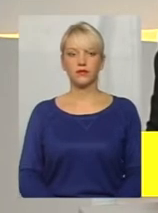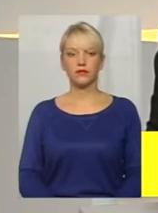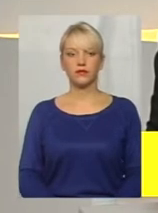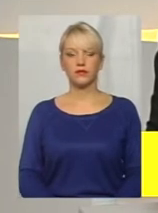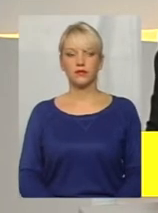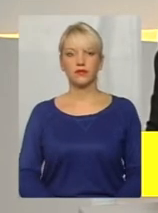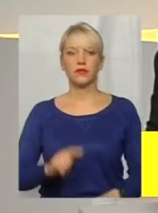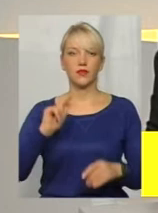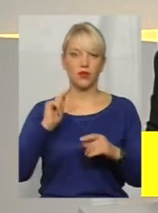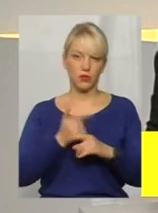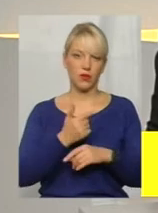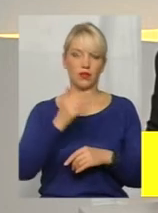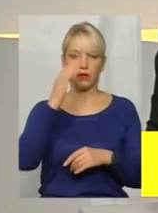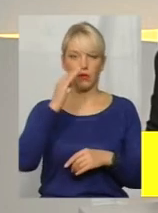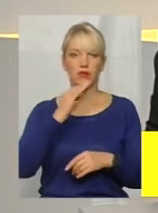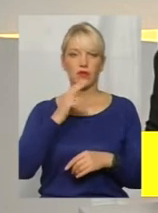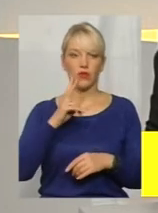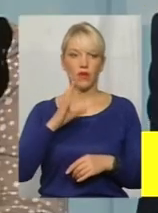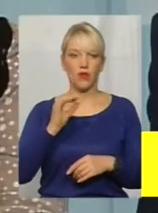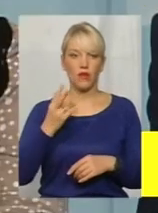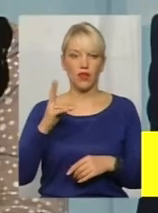Це опять батько Вовненка,